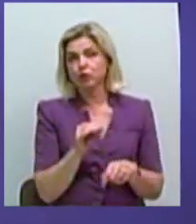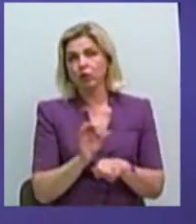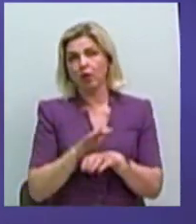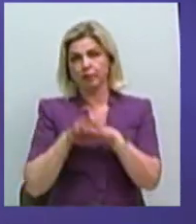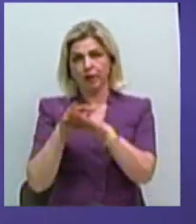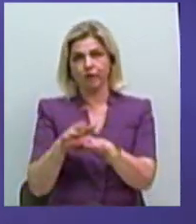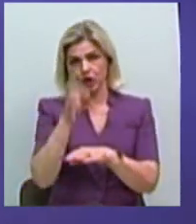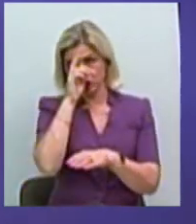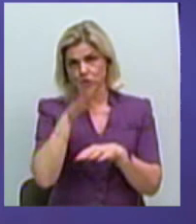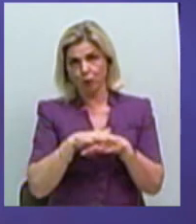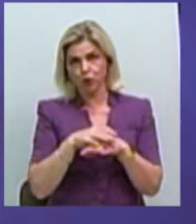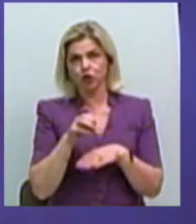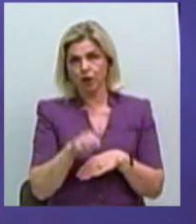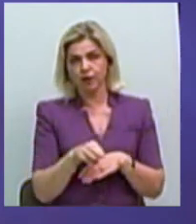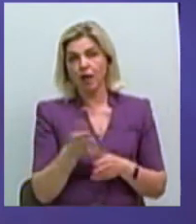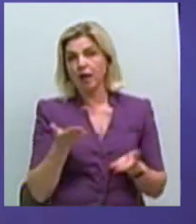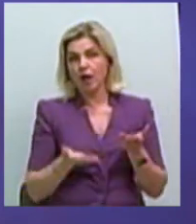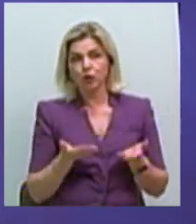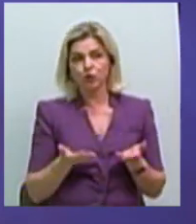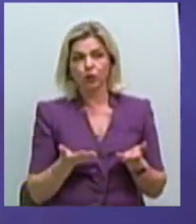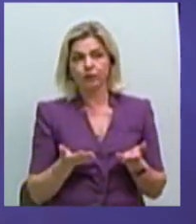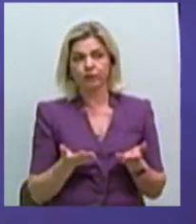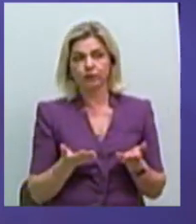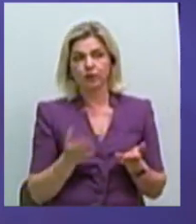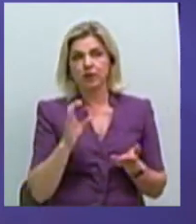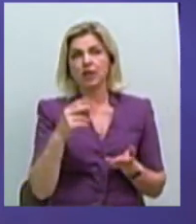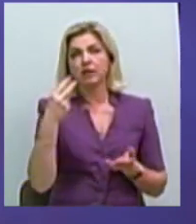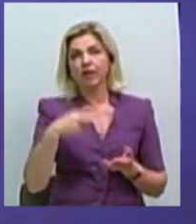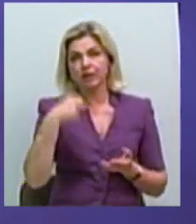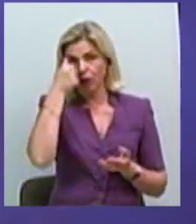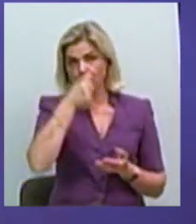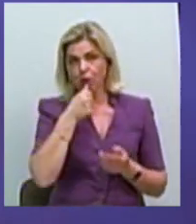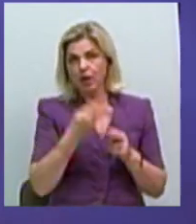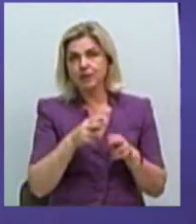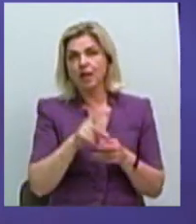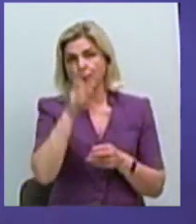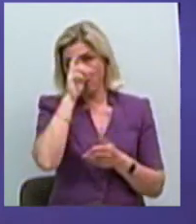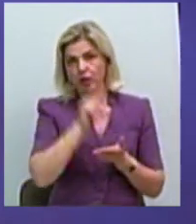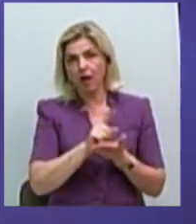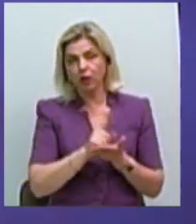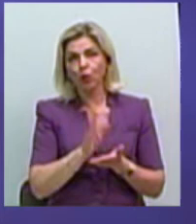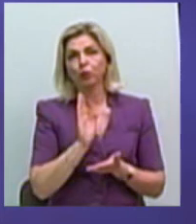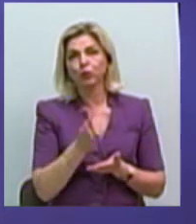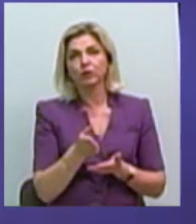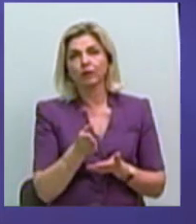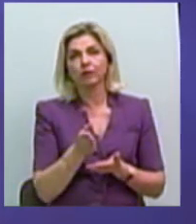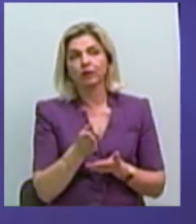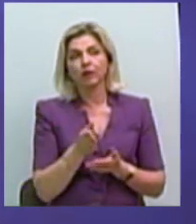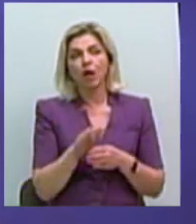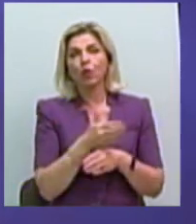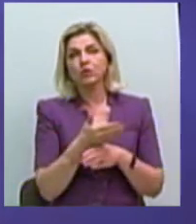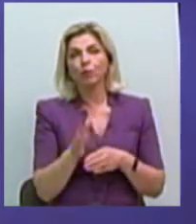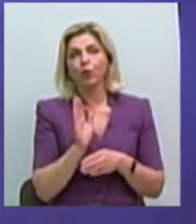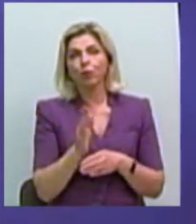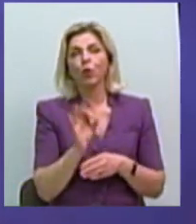бюджет. Якщо з 2020 року цей податок буде складати, цей розподіл буде